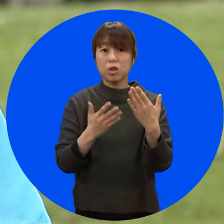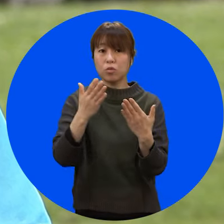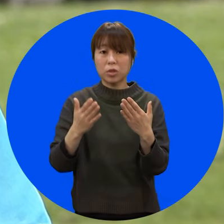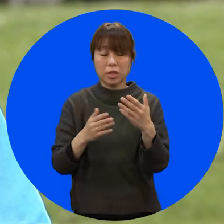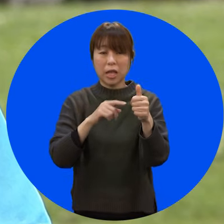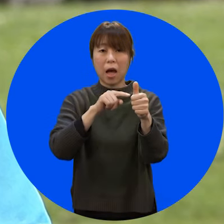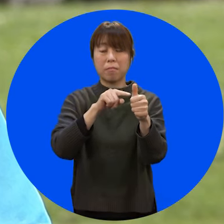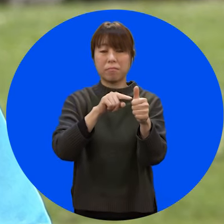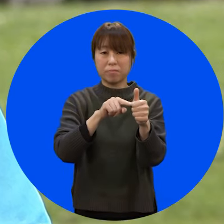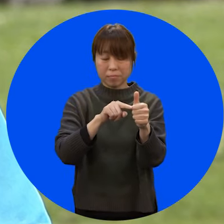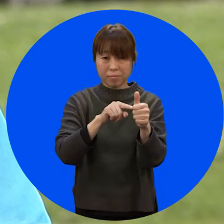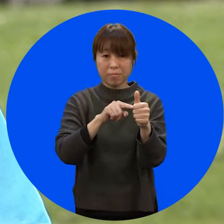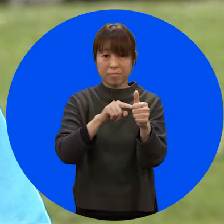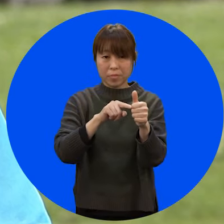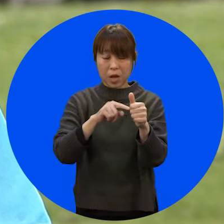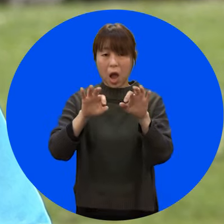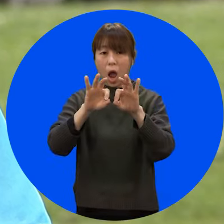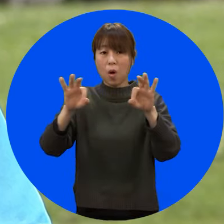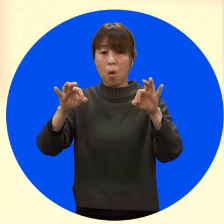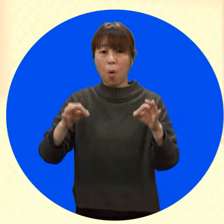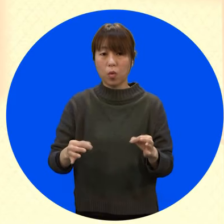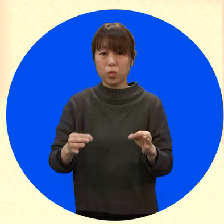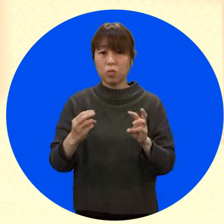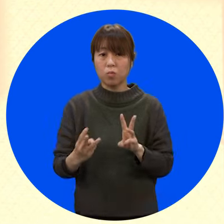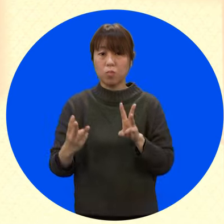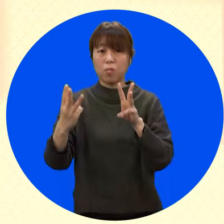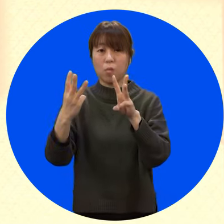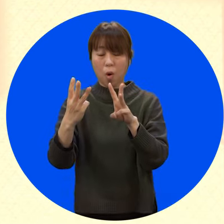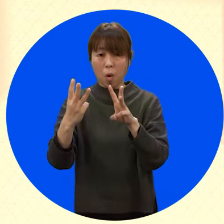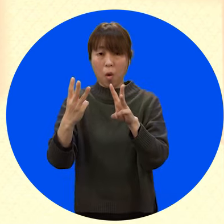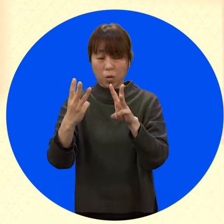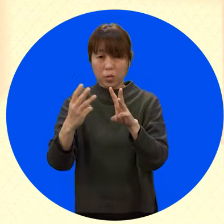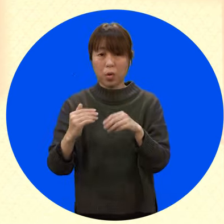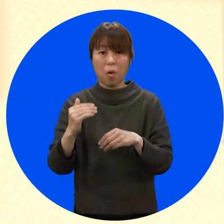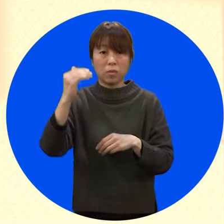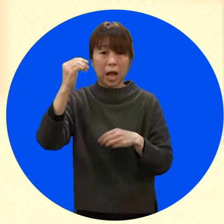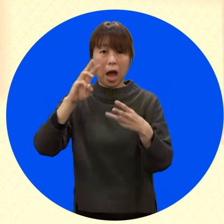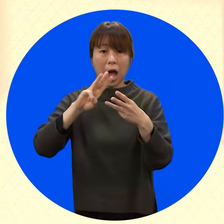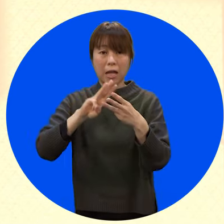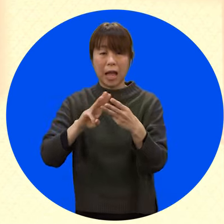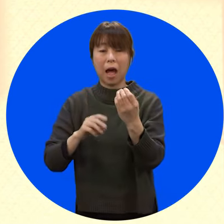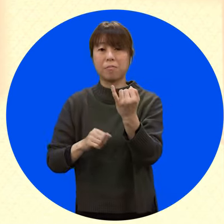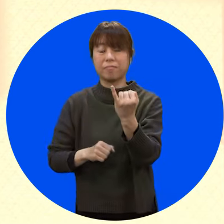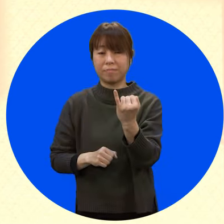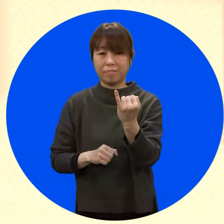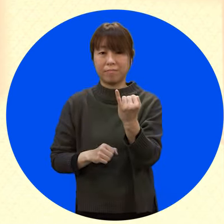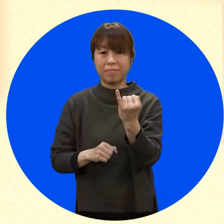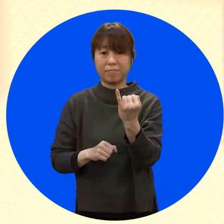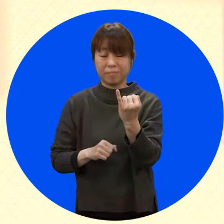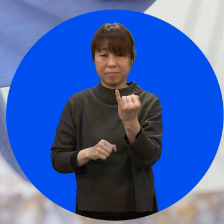競技の井草孝文さん、ゴールボールの高田智恵さん、